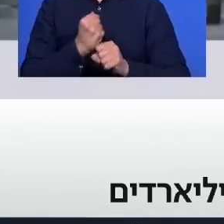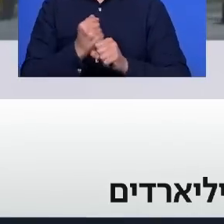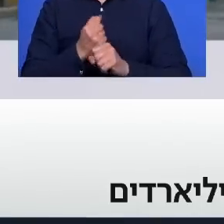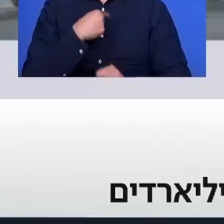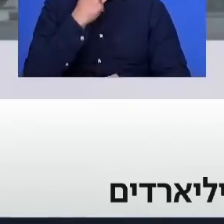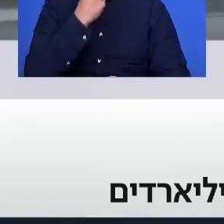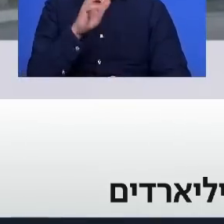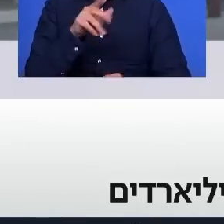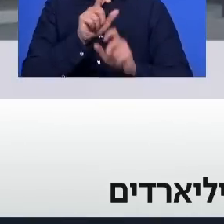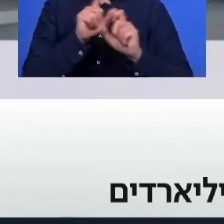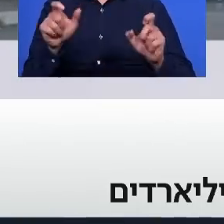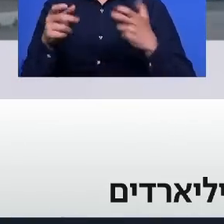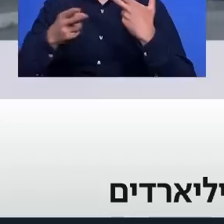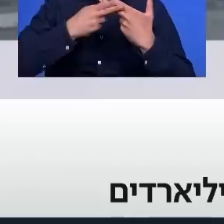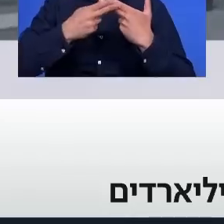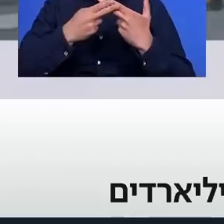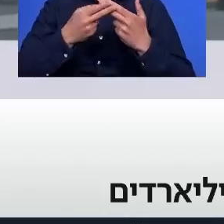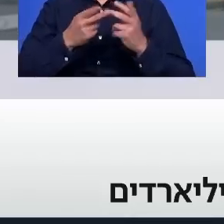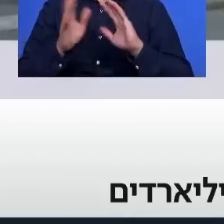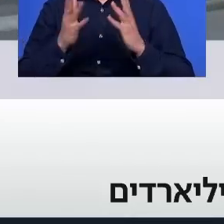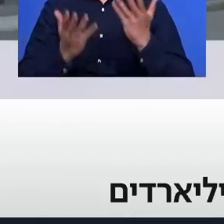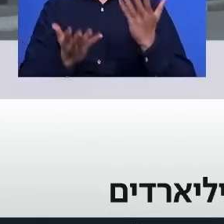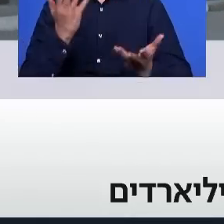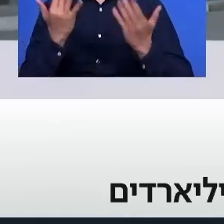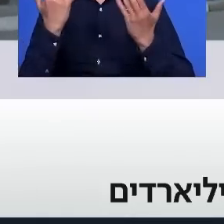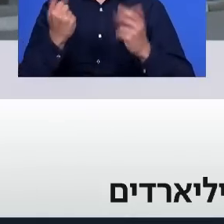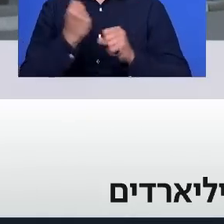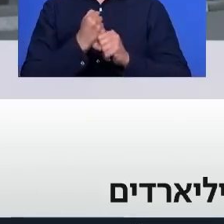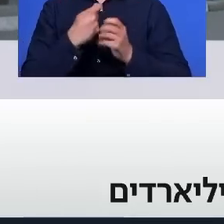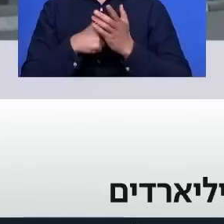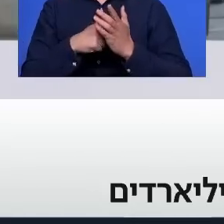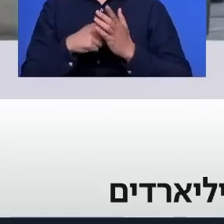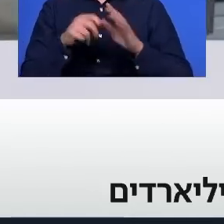מדברות על חוב שמגיע לפי עומדן גס שעשו באוצר ללא פחות